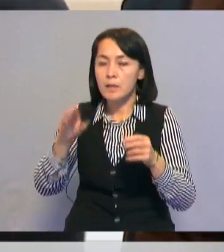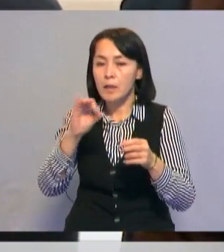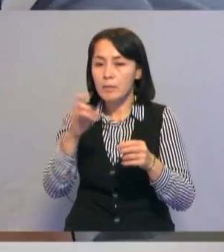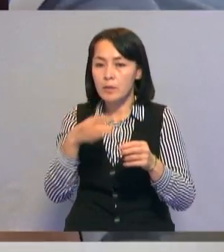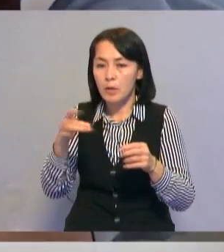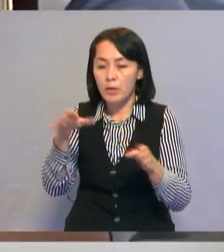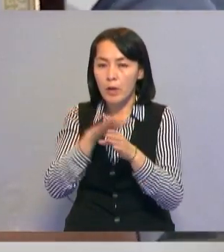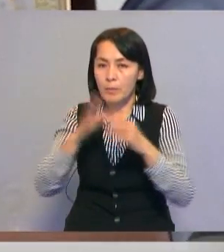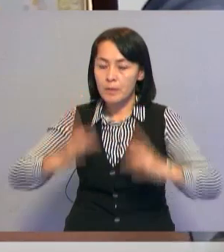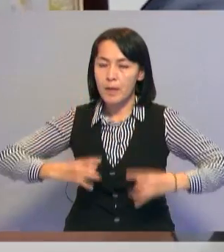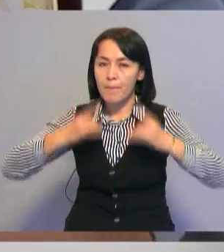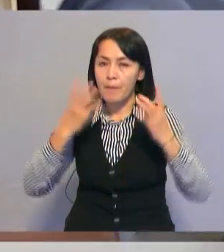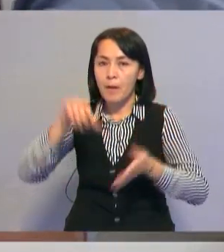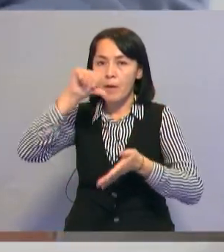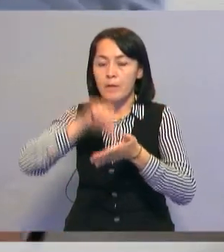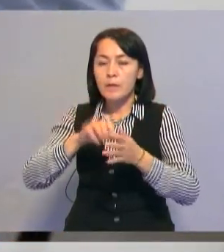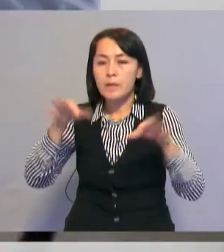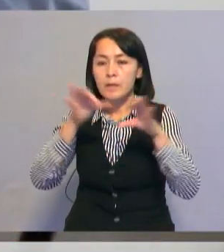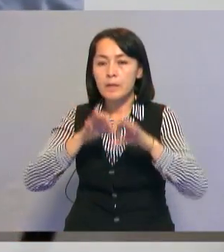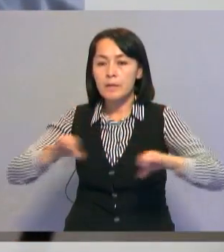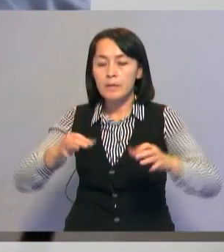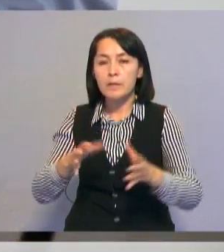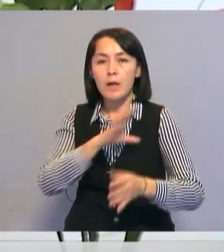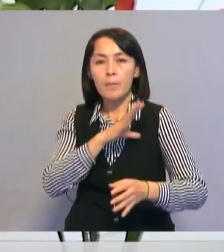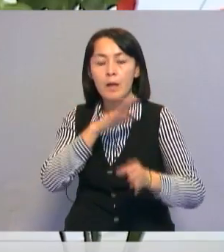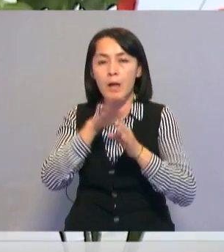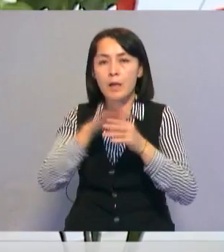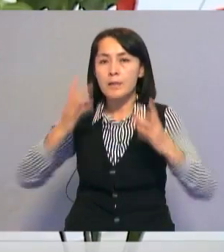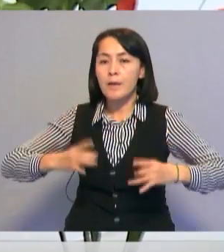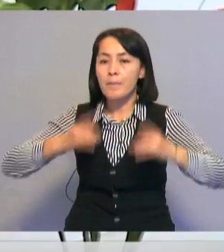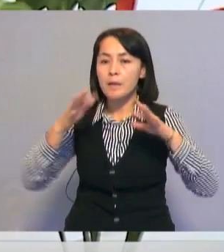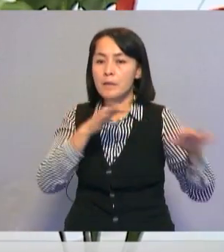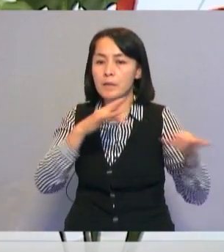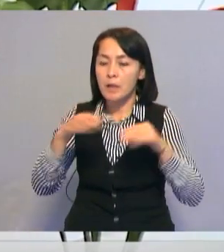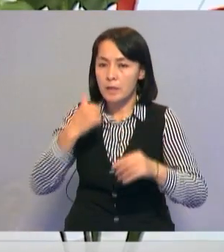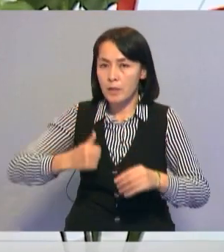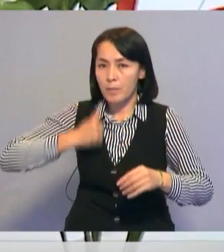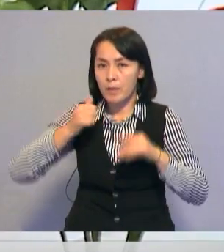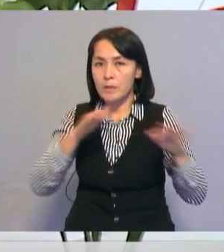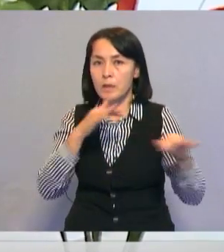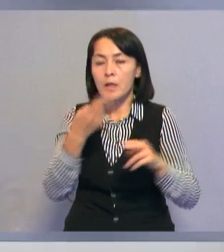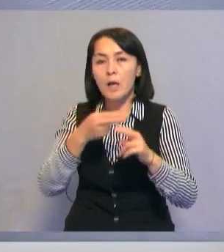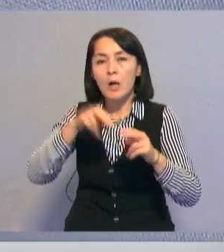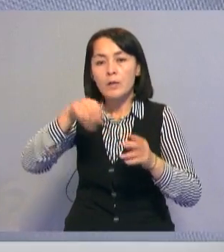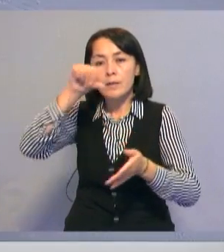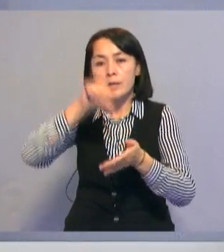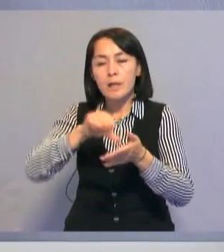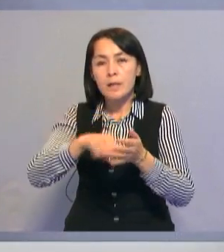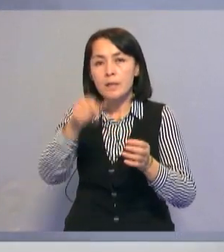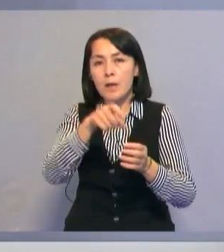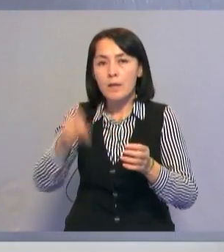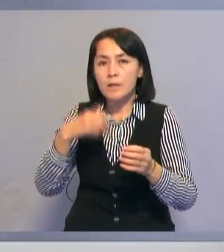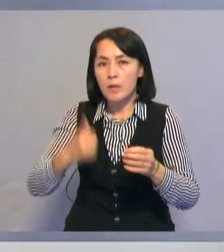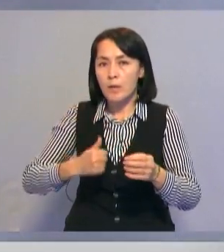Имбикшинском районе прошли мероприятия, посвященные независимости. Были организованы праздничные концерты и патриотические мероприятия, на которых присутствовали